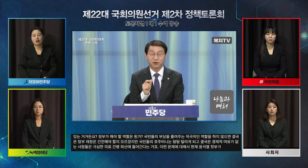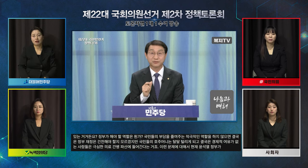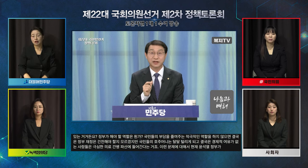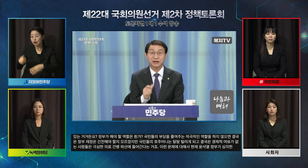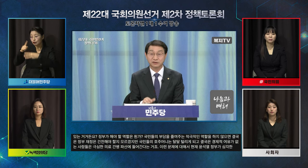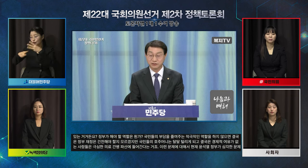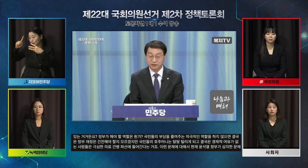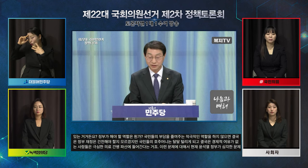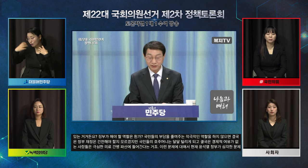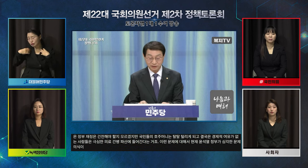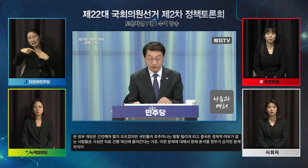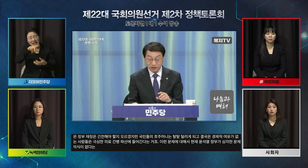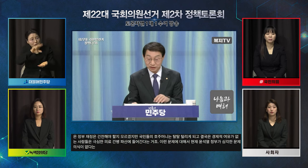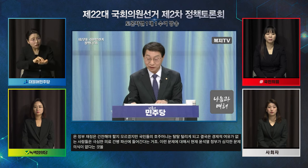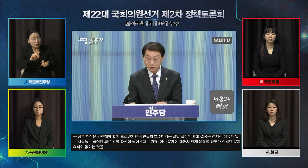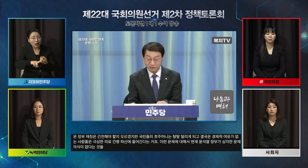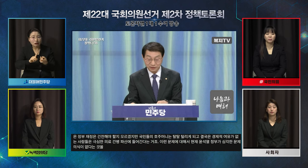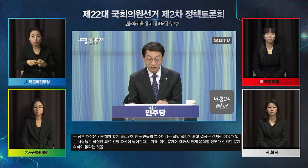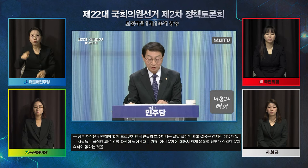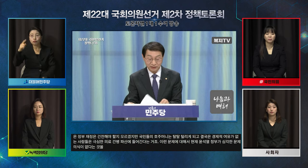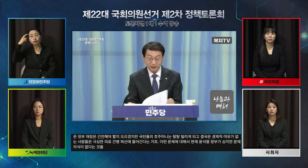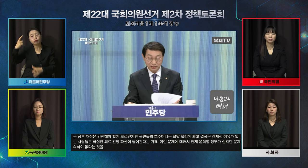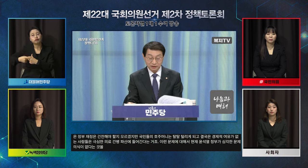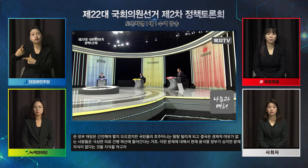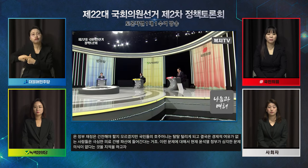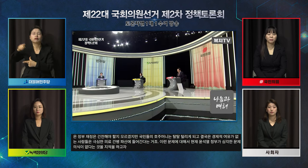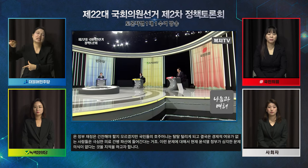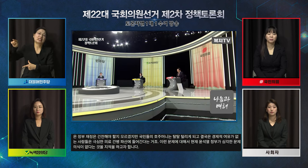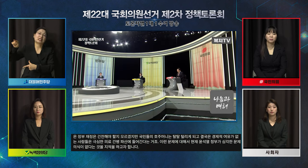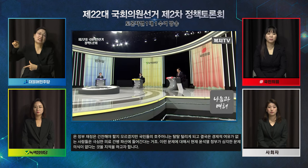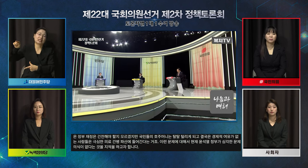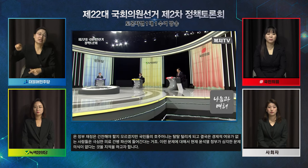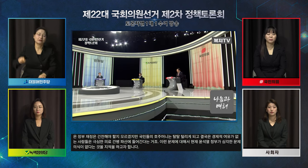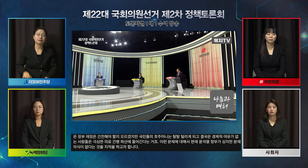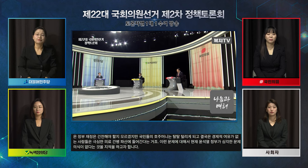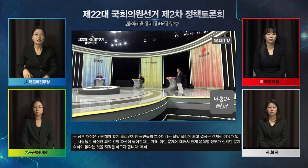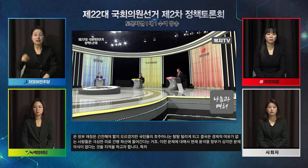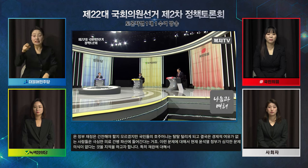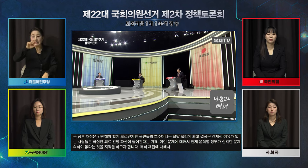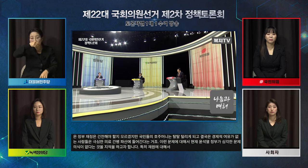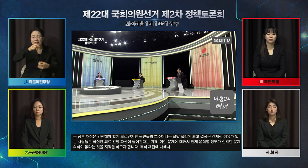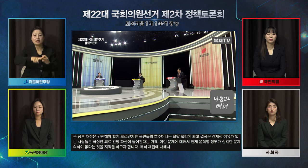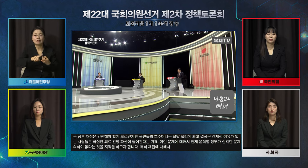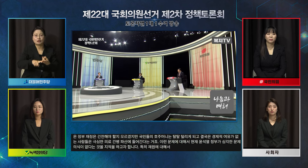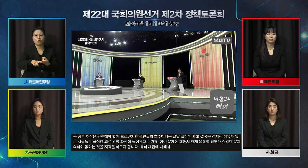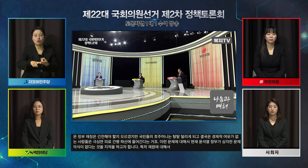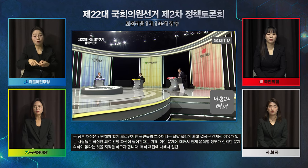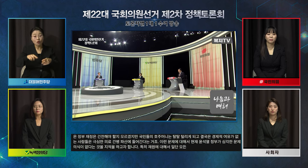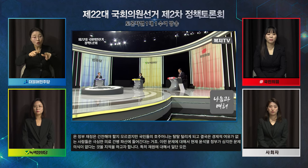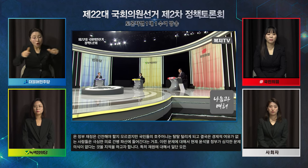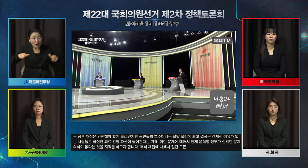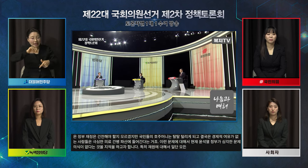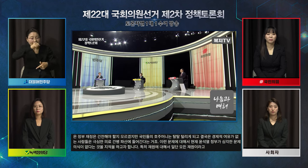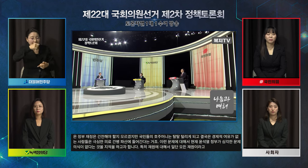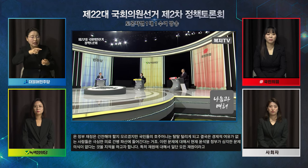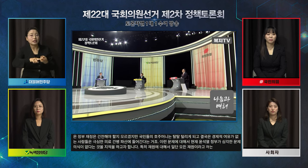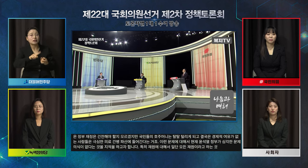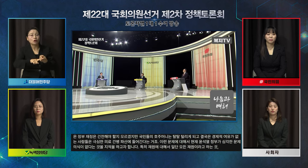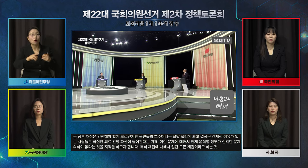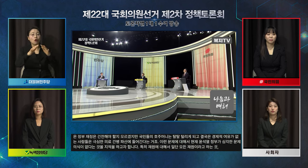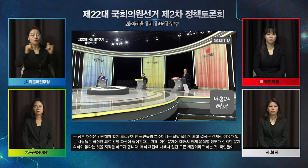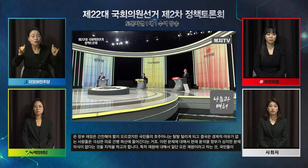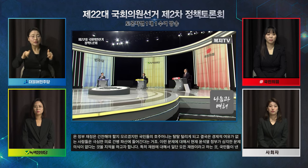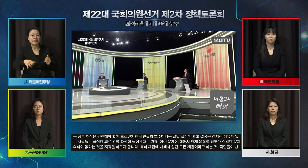문제의식이 없다라는 것을 지적을 하고자 합니다. 특히 재원에 대해서 일단 모든 재원이라고 하는 건 국민들이 낸